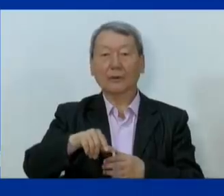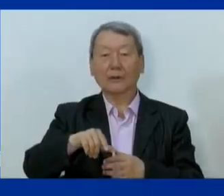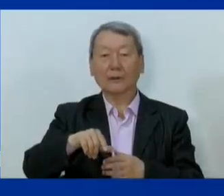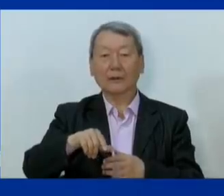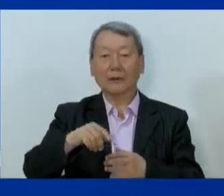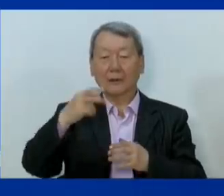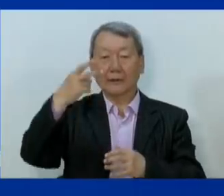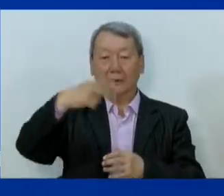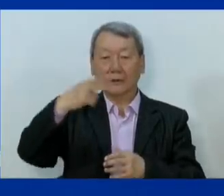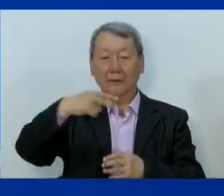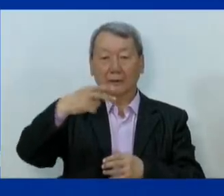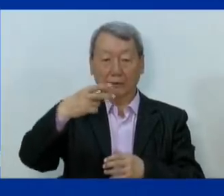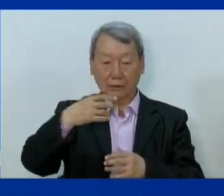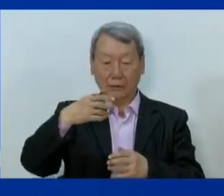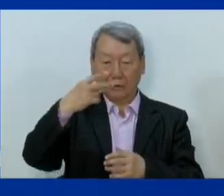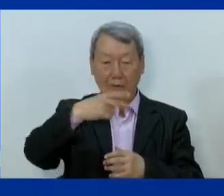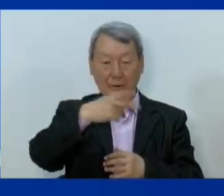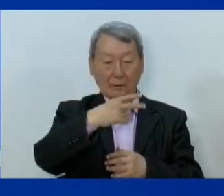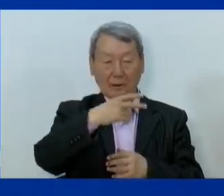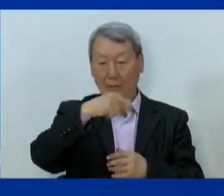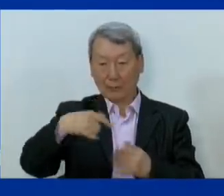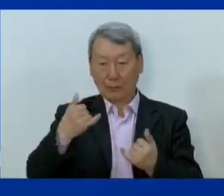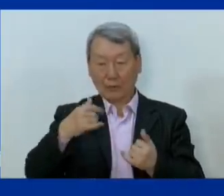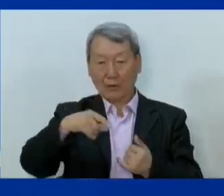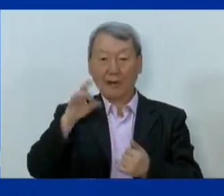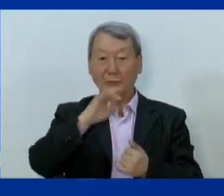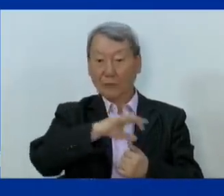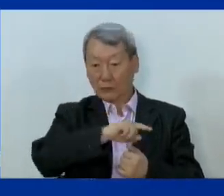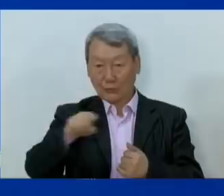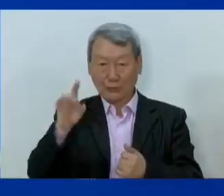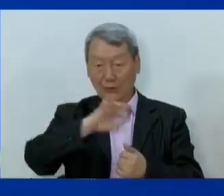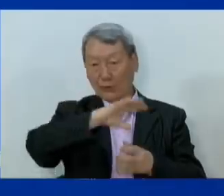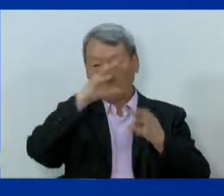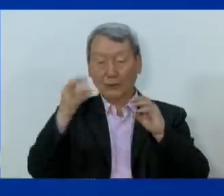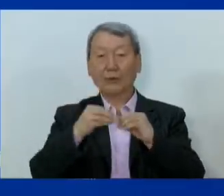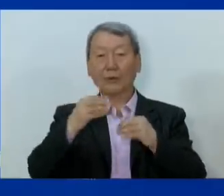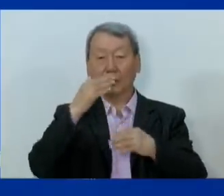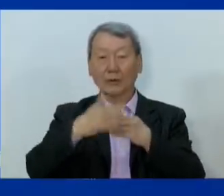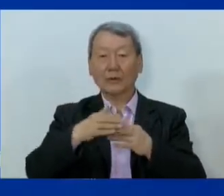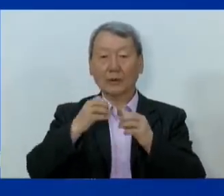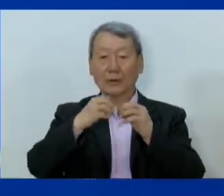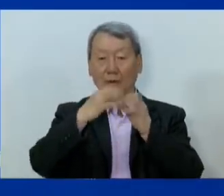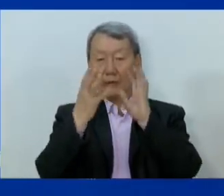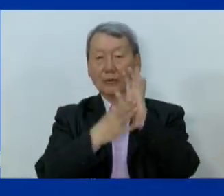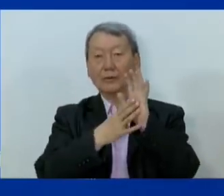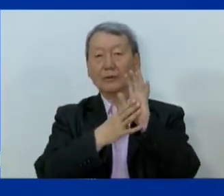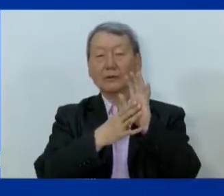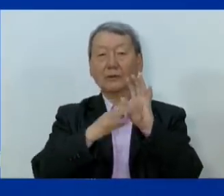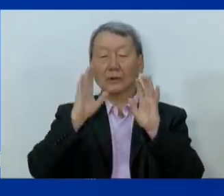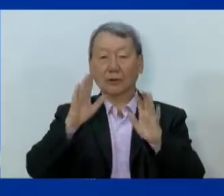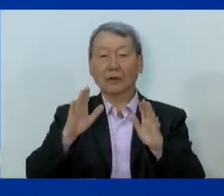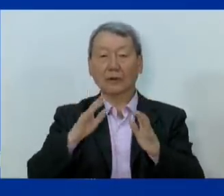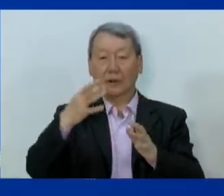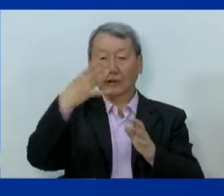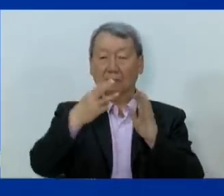жерманшы жылдан 19 апрелінің ғырата Республика ұншы тастықталған COVID-19 инфекциясын жаңы 48 ұшыру